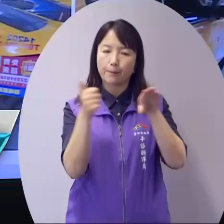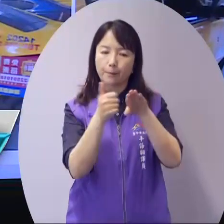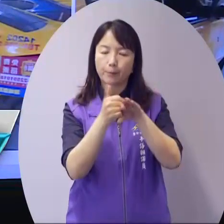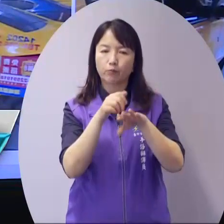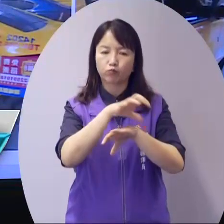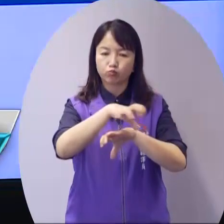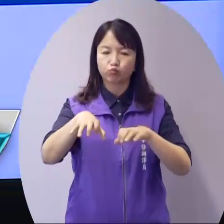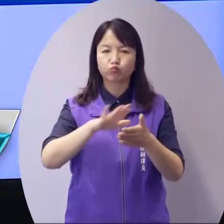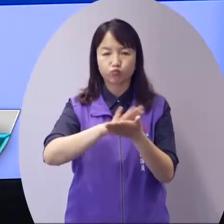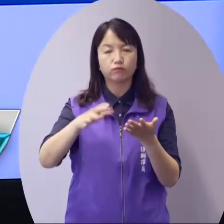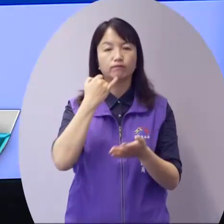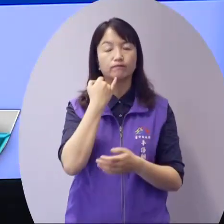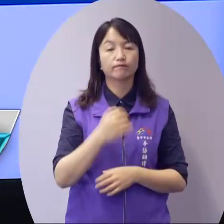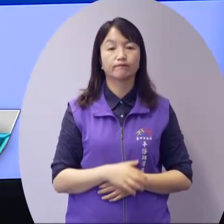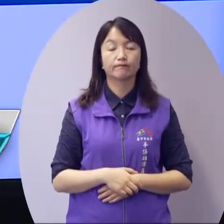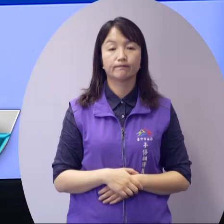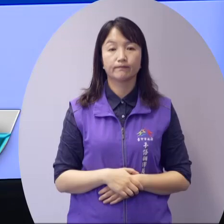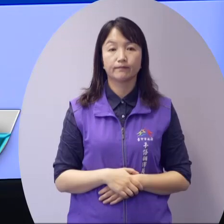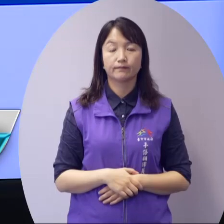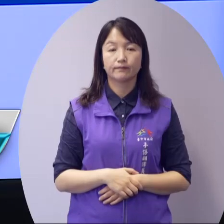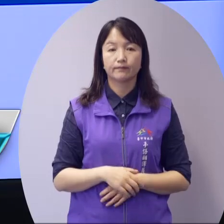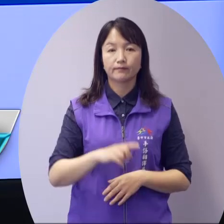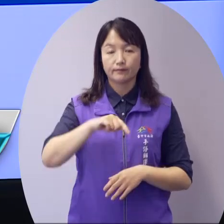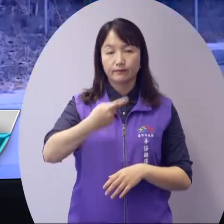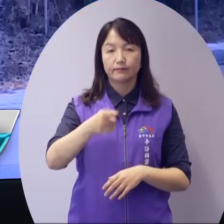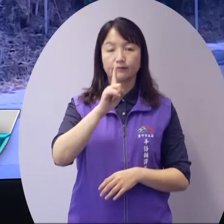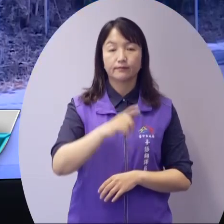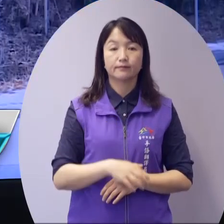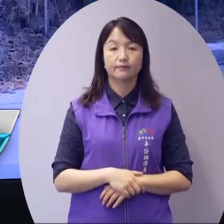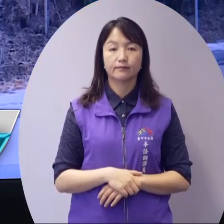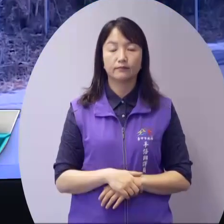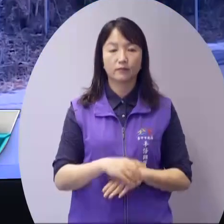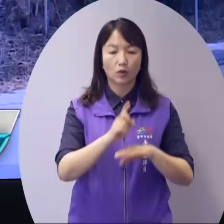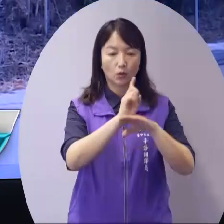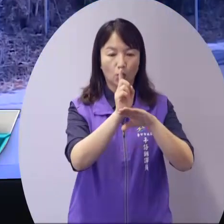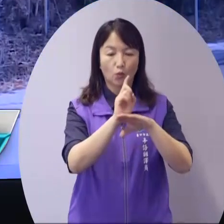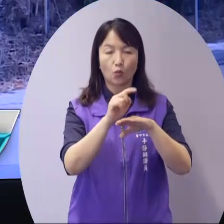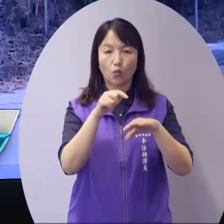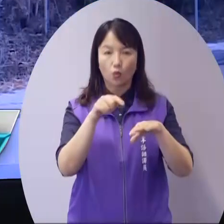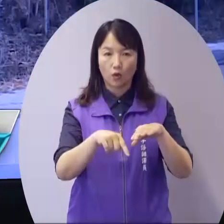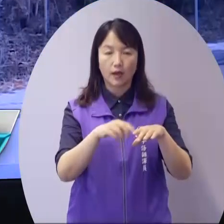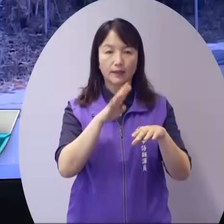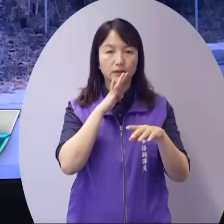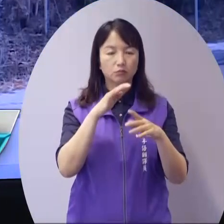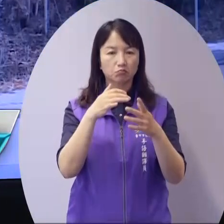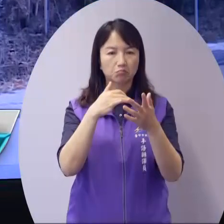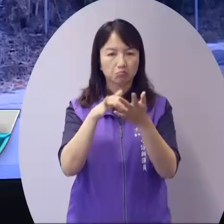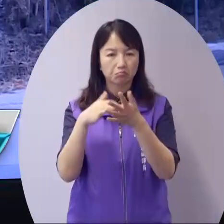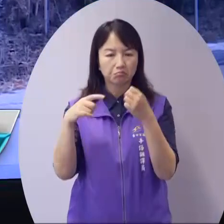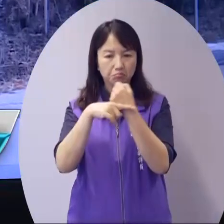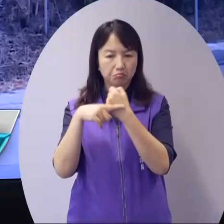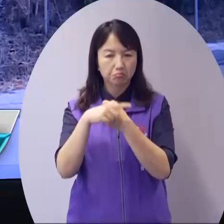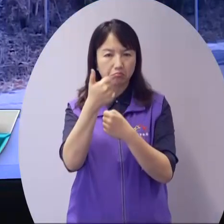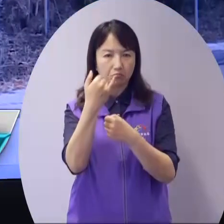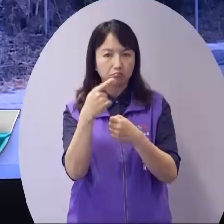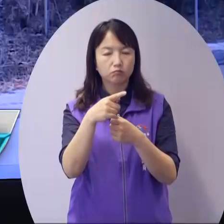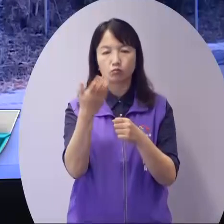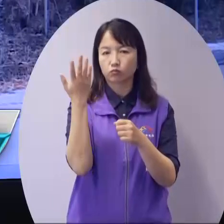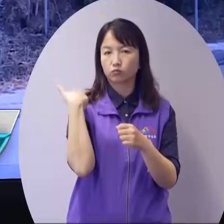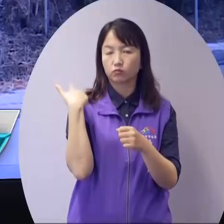境。下一页。再下一页。所以小黄公车基本上从效益分析上面，我想过